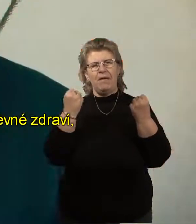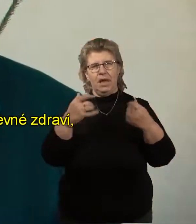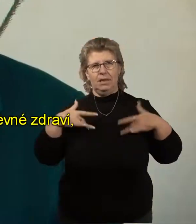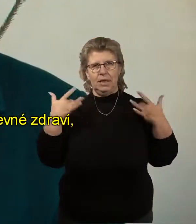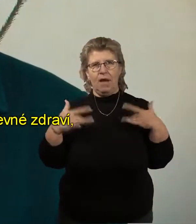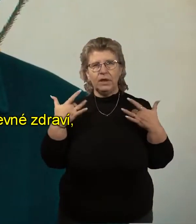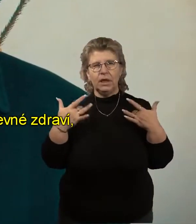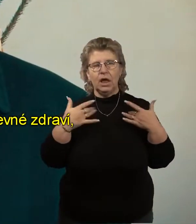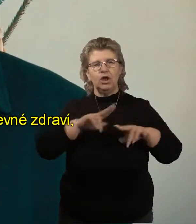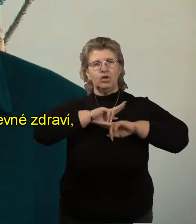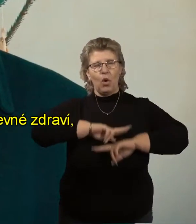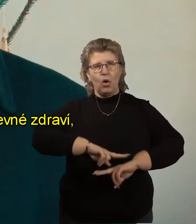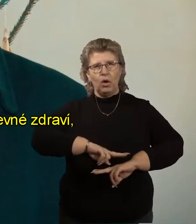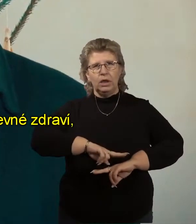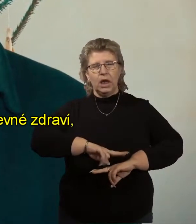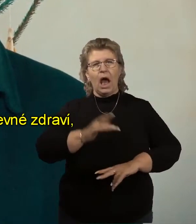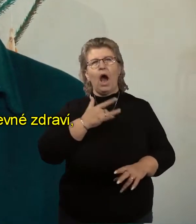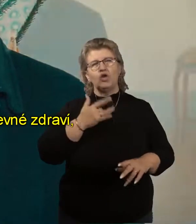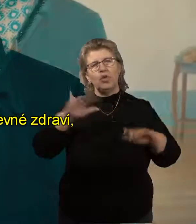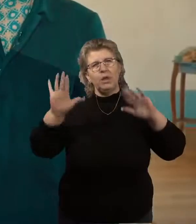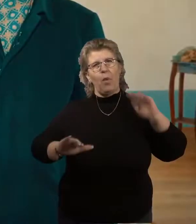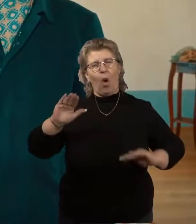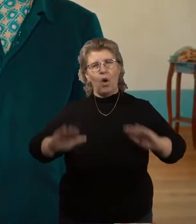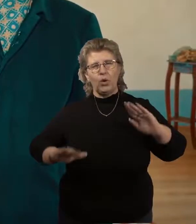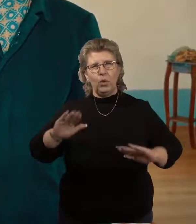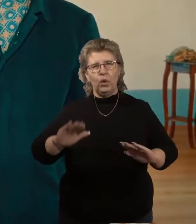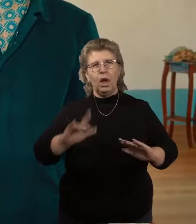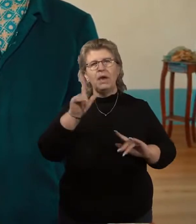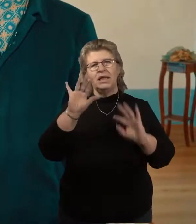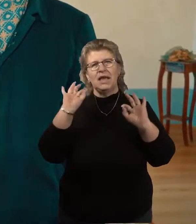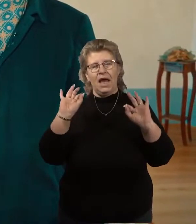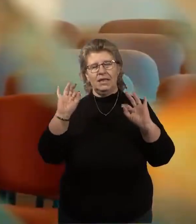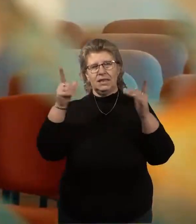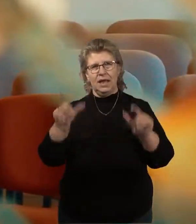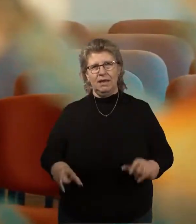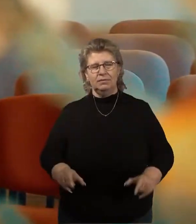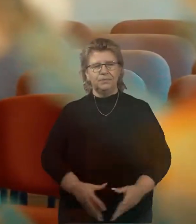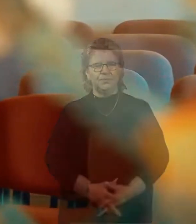zdraví, spokojenost a osobní pohodu. Mějte se hezky.